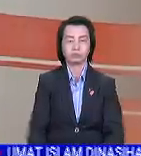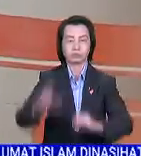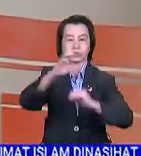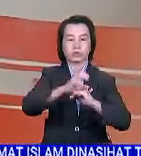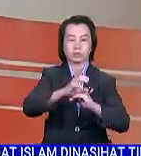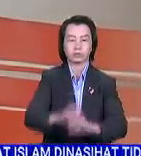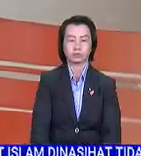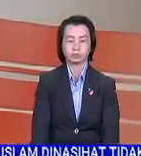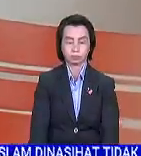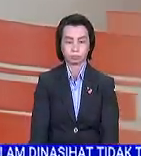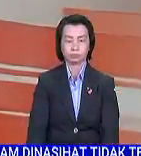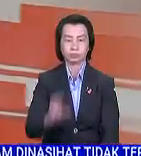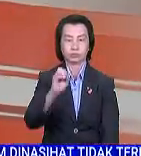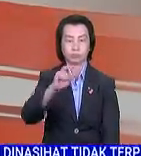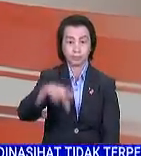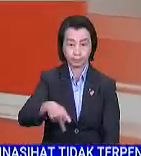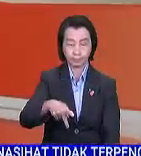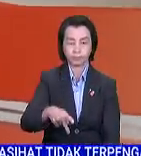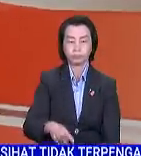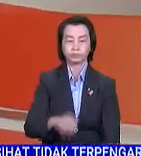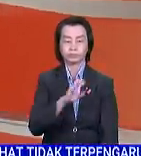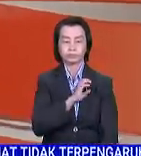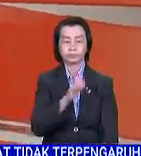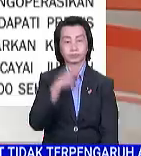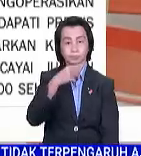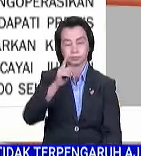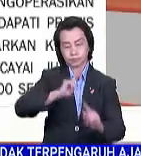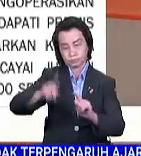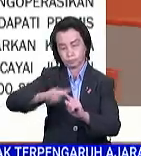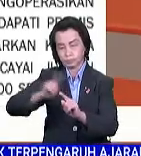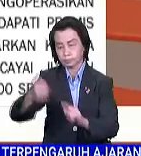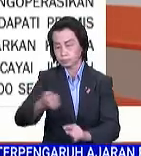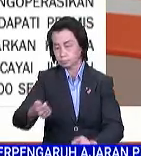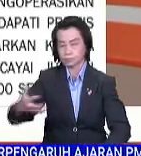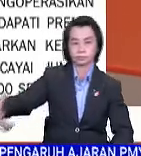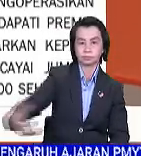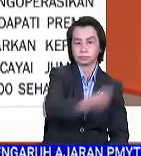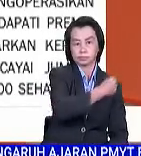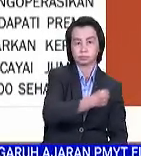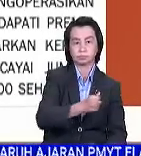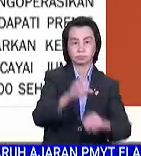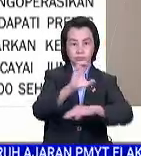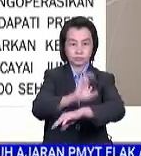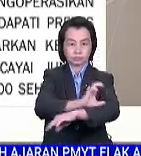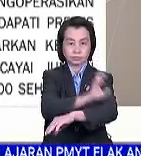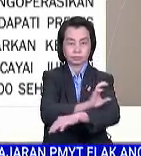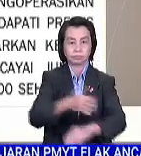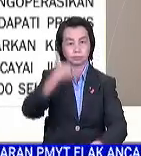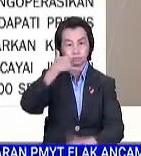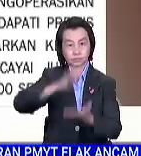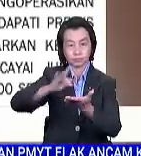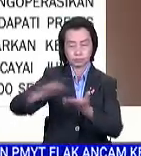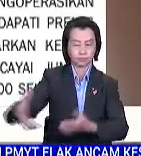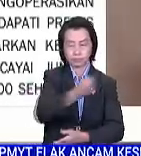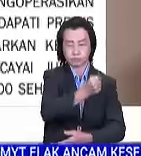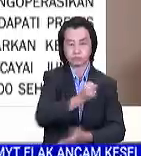nilai dalam operasi berkenaan acp ashmon berkata pelbagai peralatan dirampas antaranya komputer dan telefon bimbit